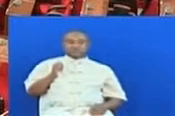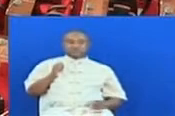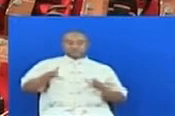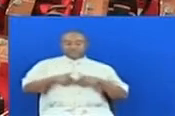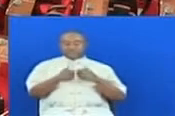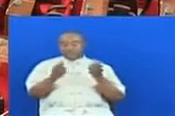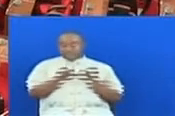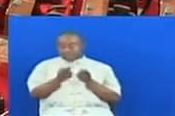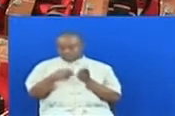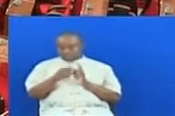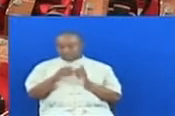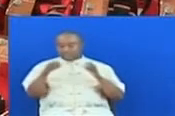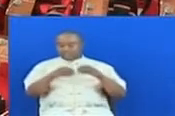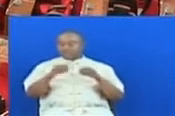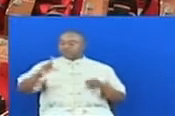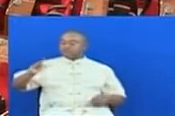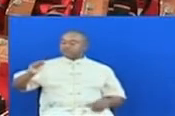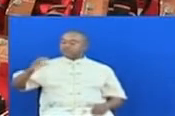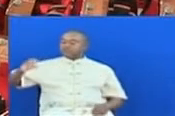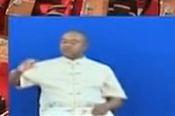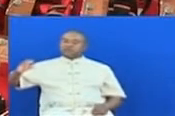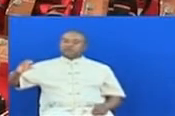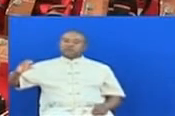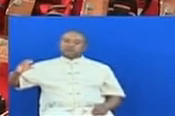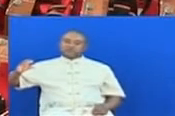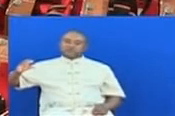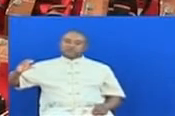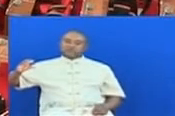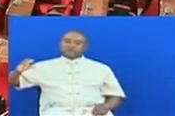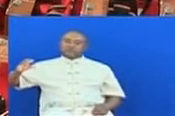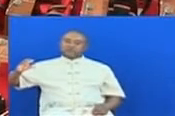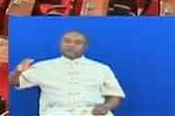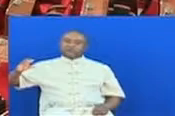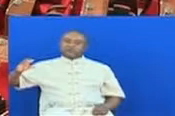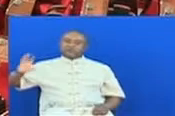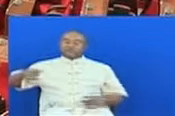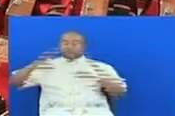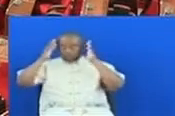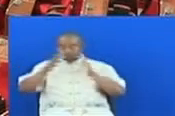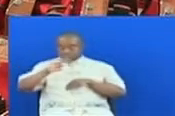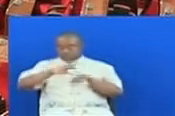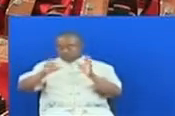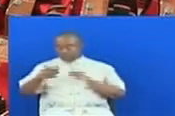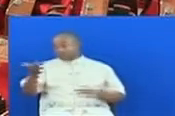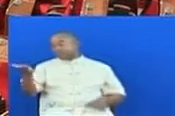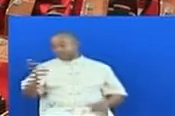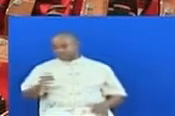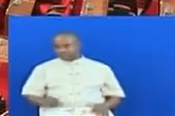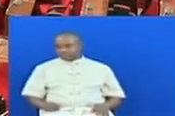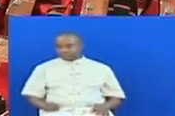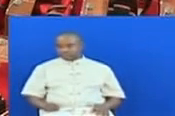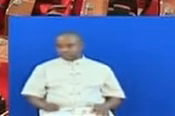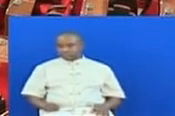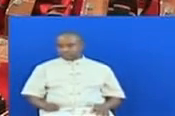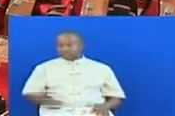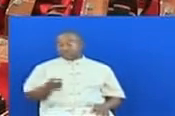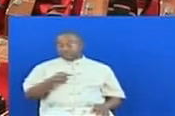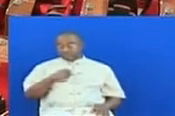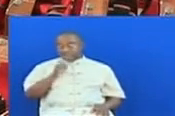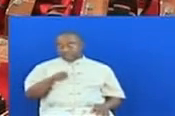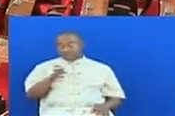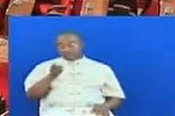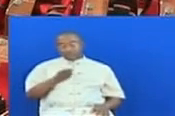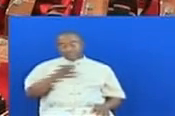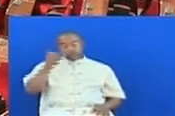kamati ya LAC kwa kuwasilisha taarifa njema. Mheshimiwa Naibu Spika, mimi ninayo kama ushauri tu